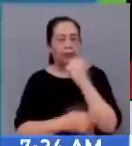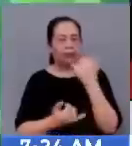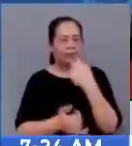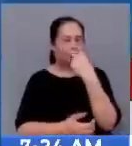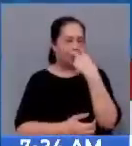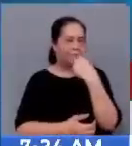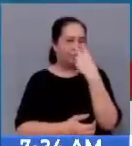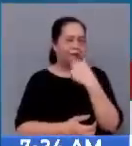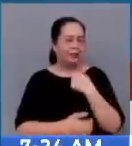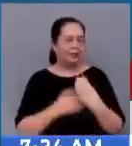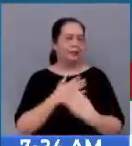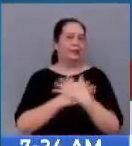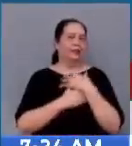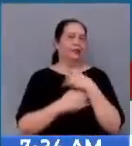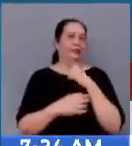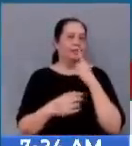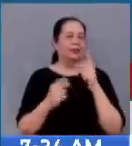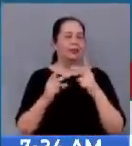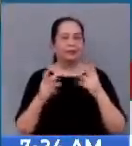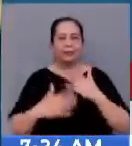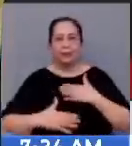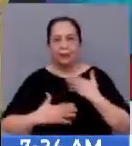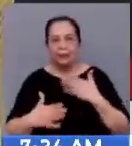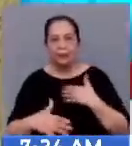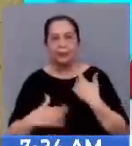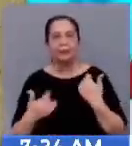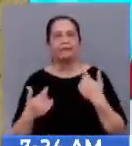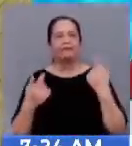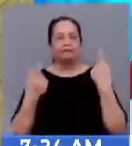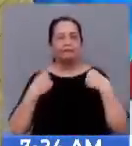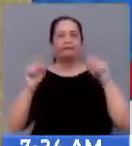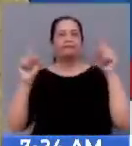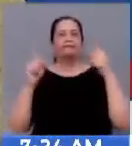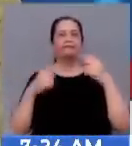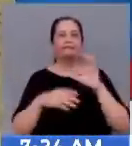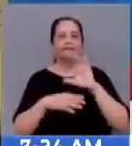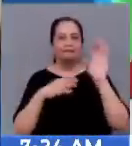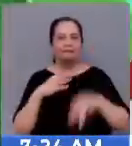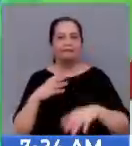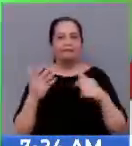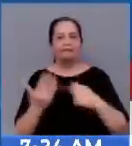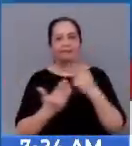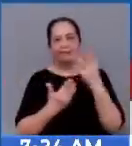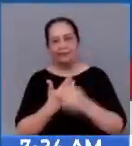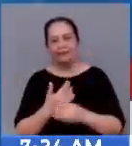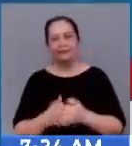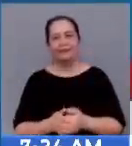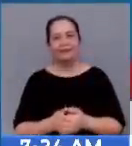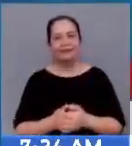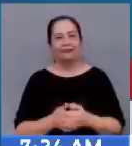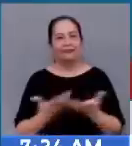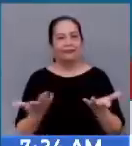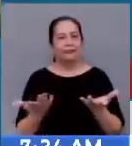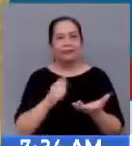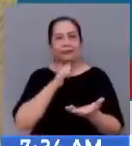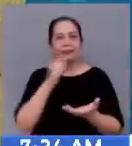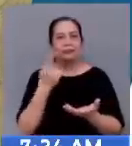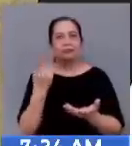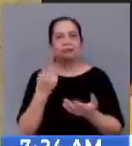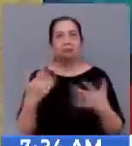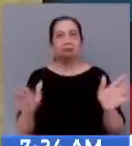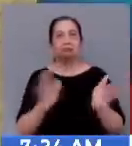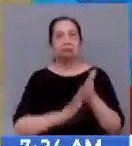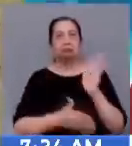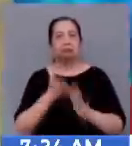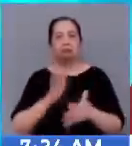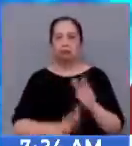ganun ako kasaya na finally natapos na namin tong proyekto na ito. At hindi lang basta natapos eh.